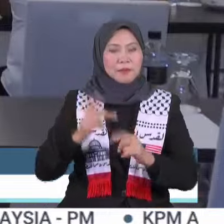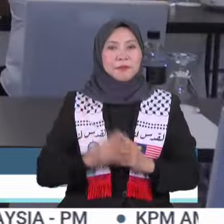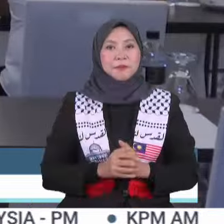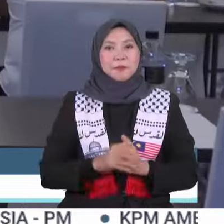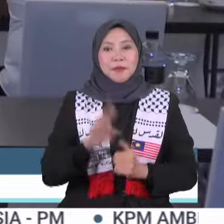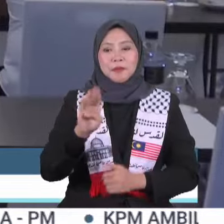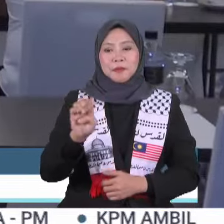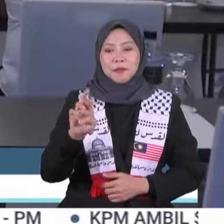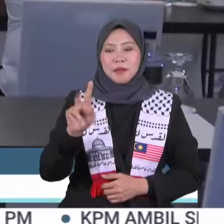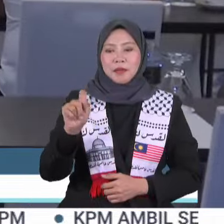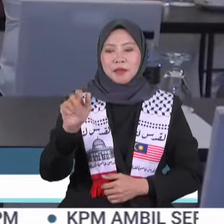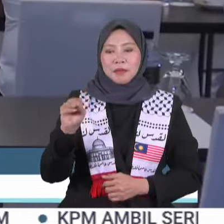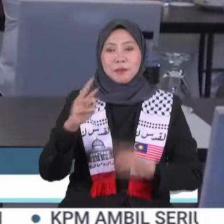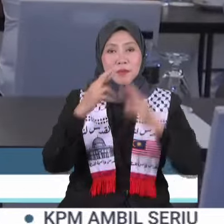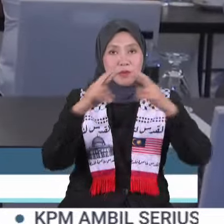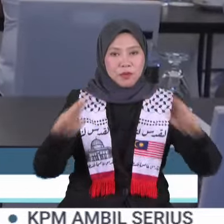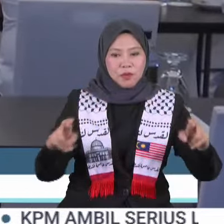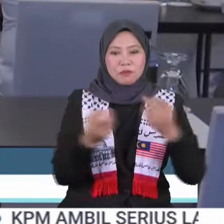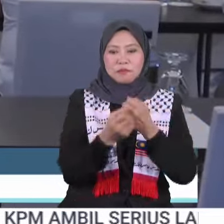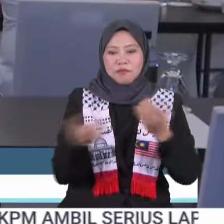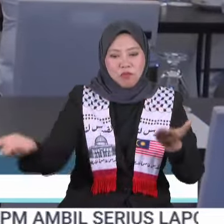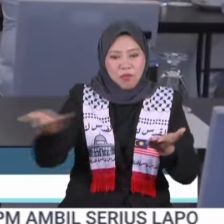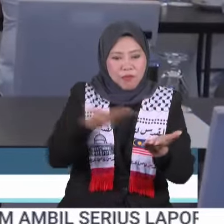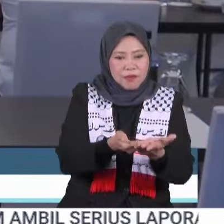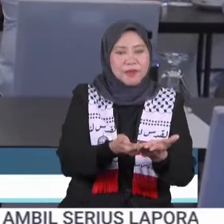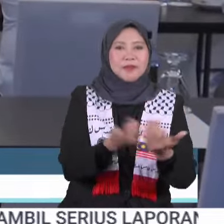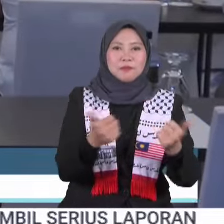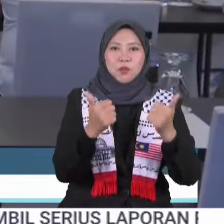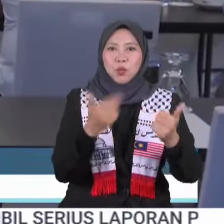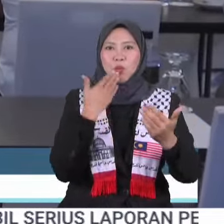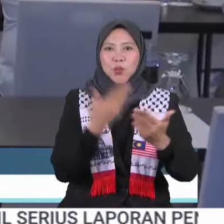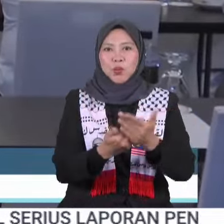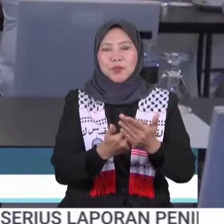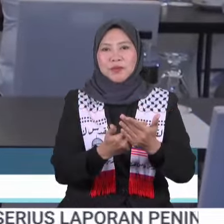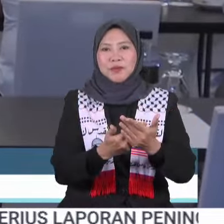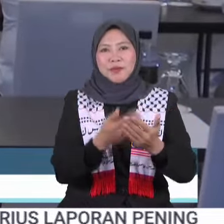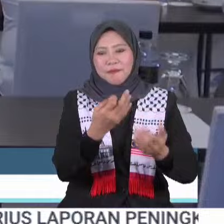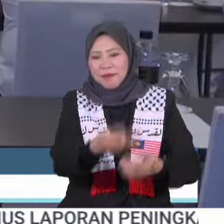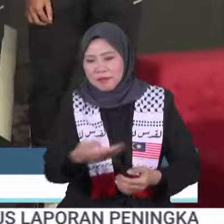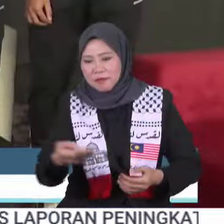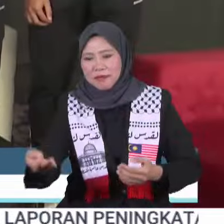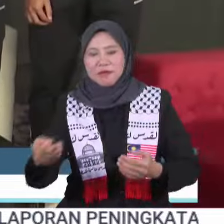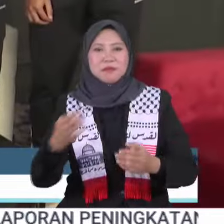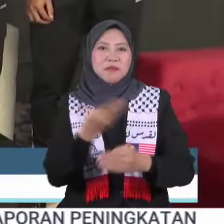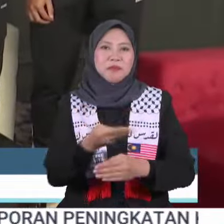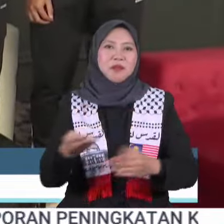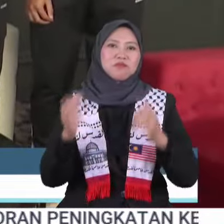Bertam Resort yang menawarkan fasiliti yang baik kepada kami.